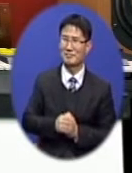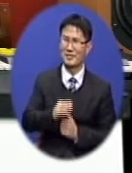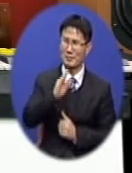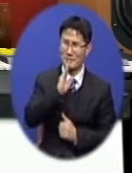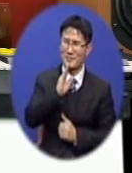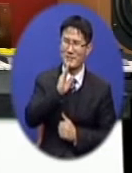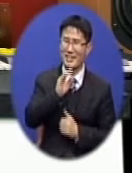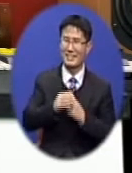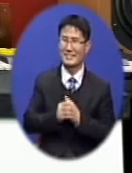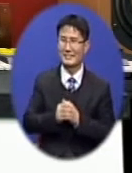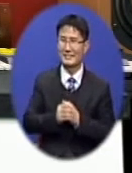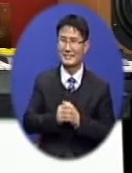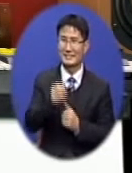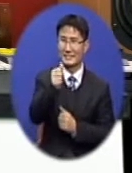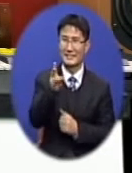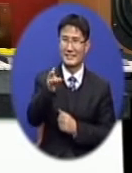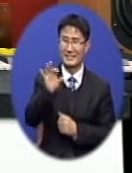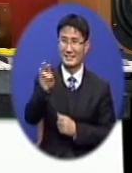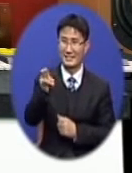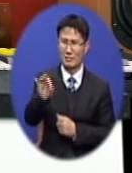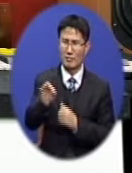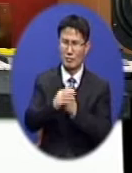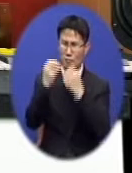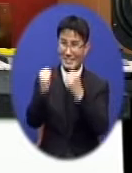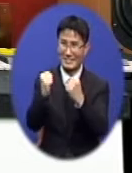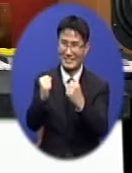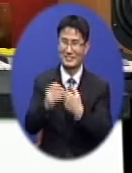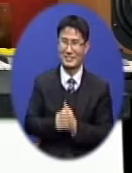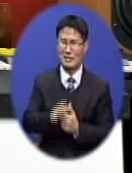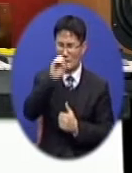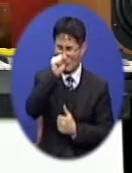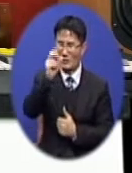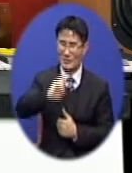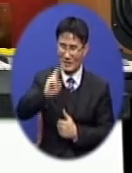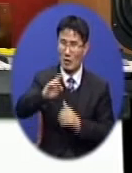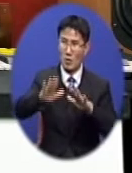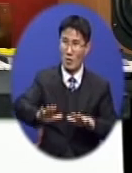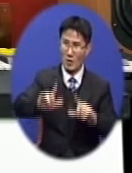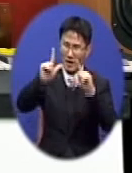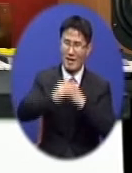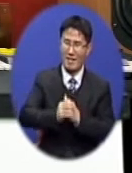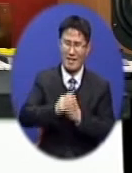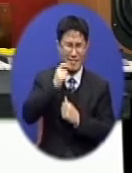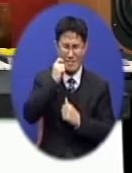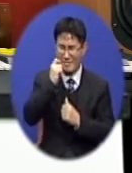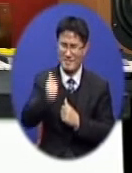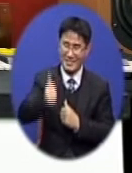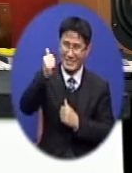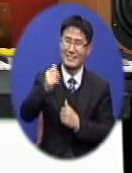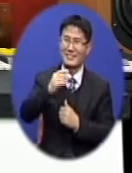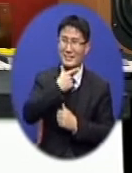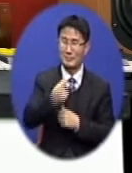정말, 우리 혜영씨 화이팅하고, 좋은 노래로 또 올해 대박나기를 바라요.